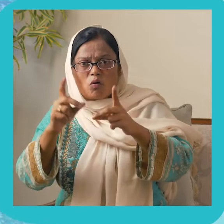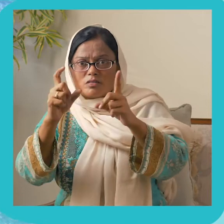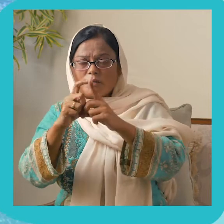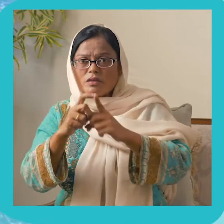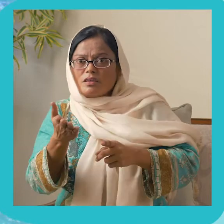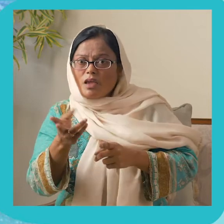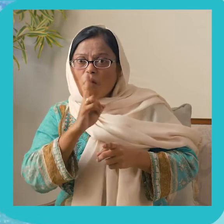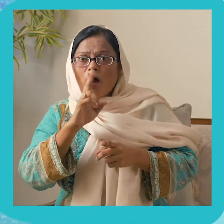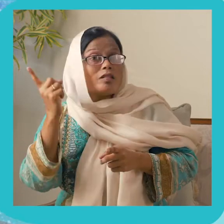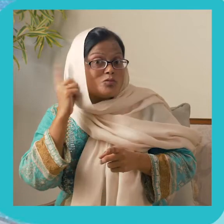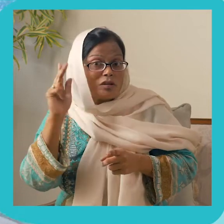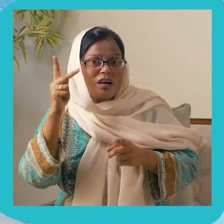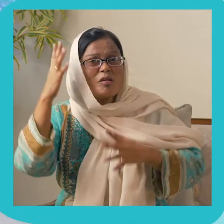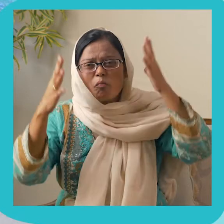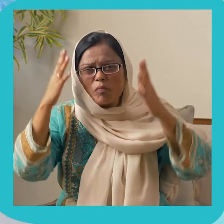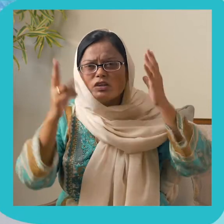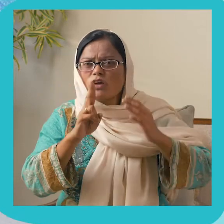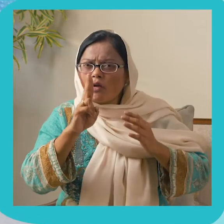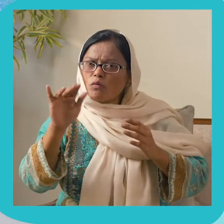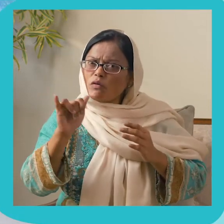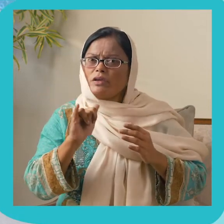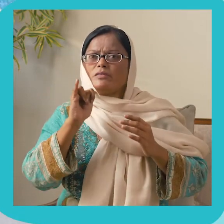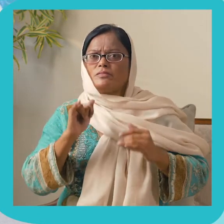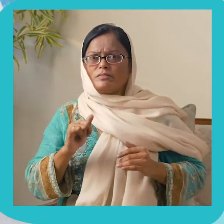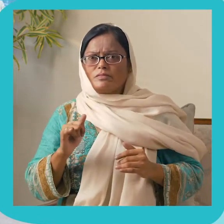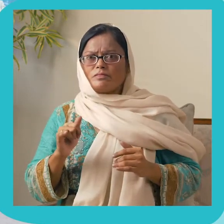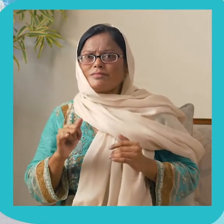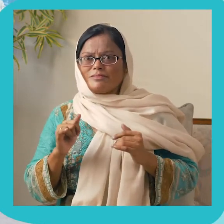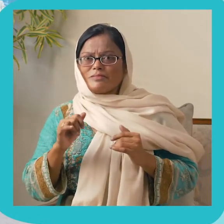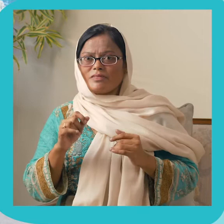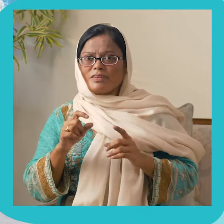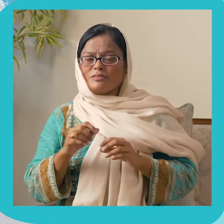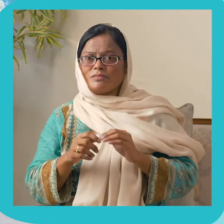सब दोस्त डिबी की ये बात सुनकर परेशान हो गए।